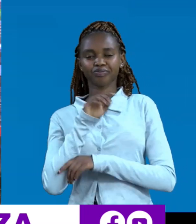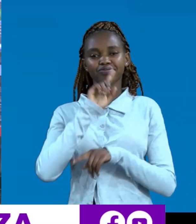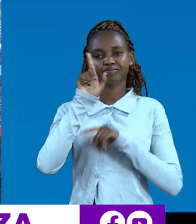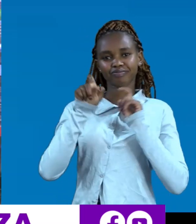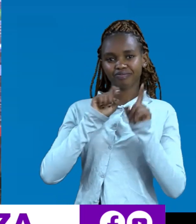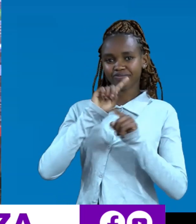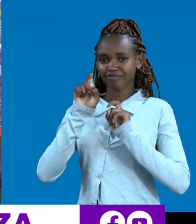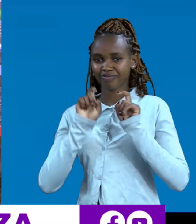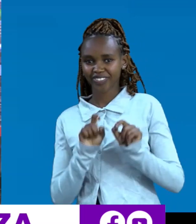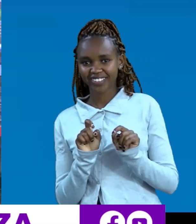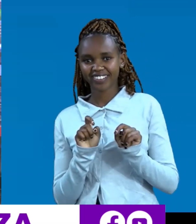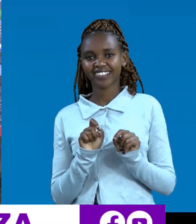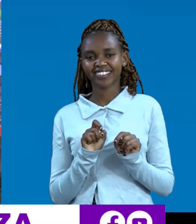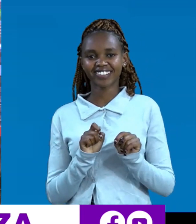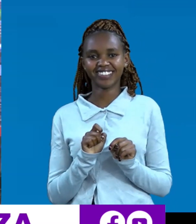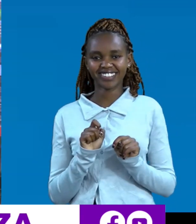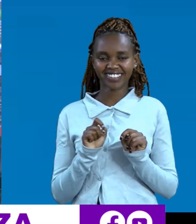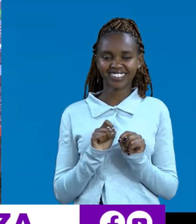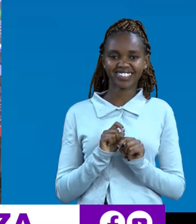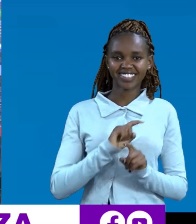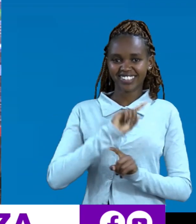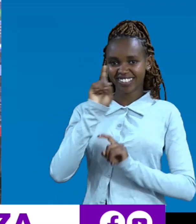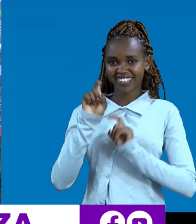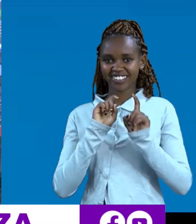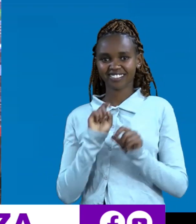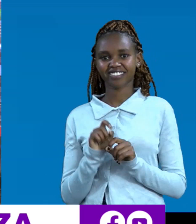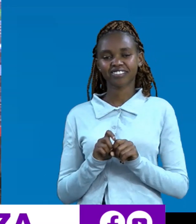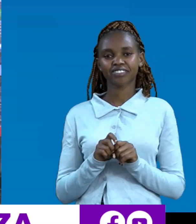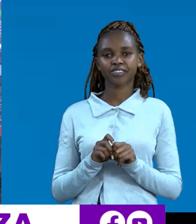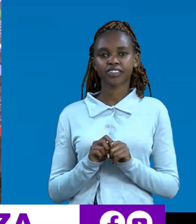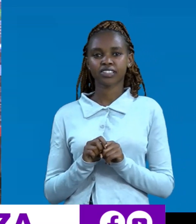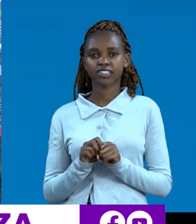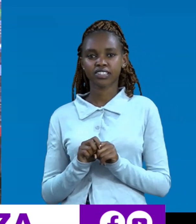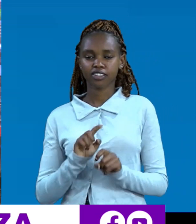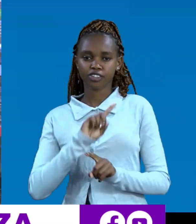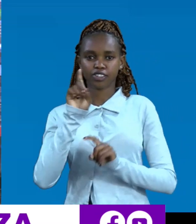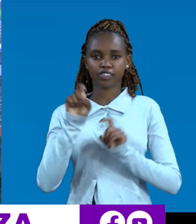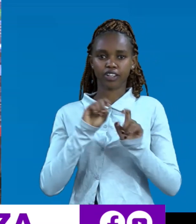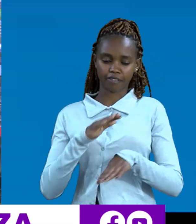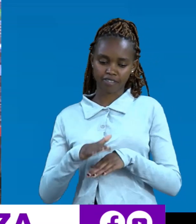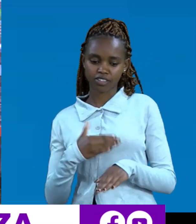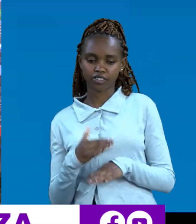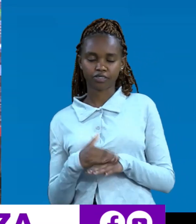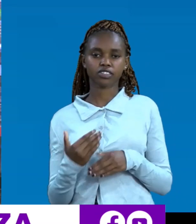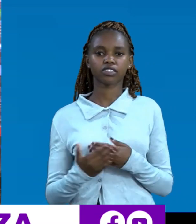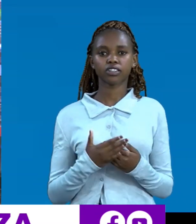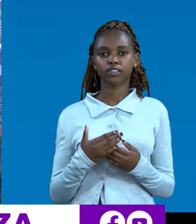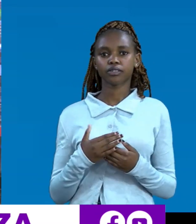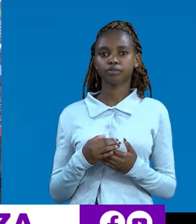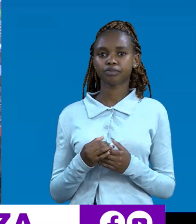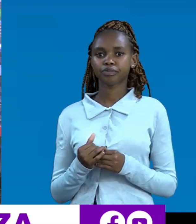lenye. Karibu niseme swali nyeti. Hata inaweza kuwa swali nyeti. Tuseme tu swali ya teketeke. Ah, ya teketeke the